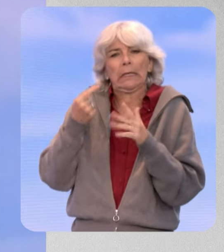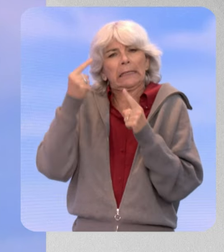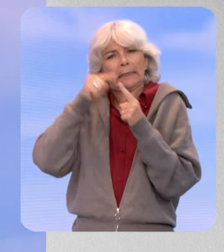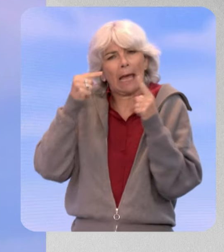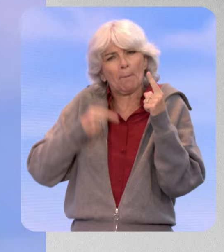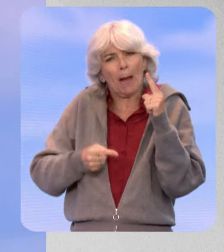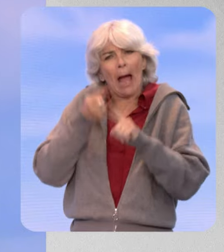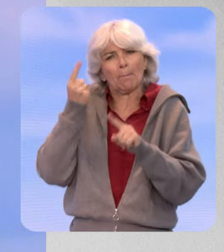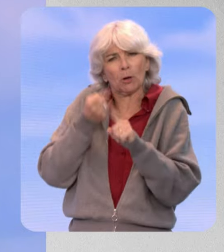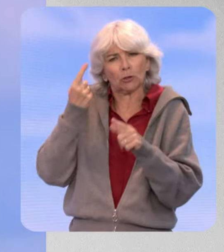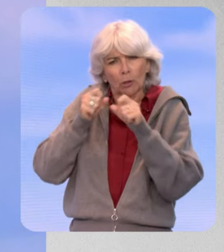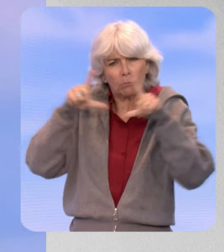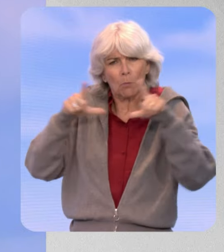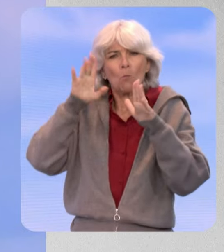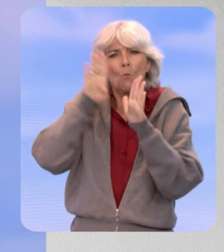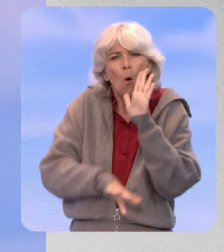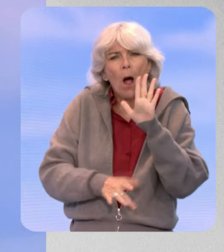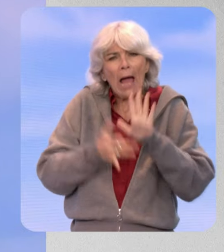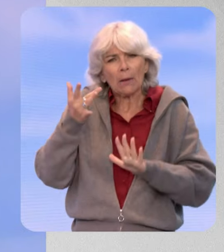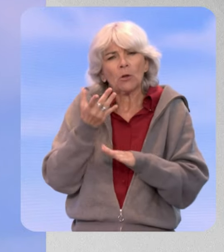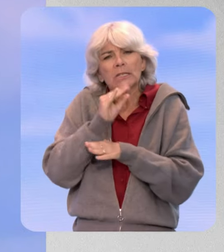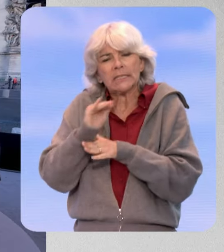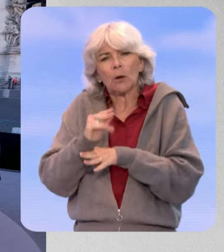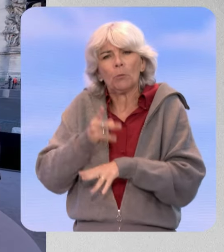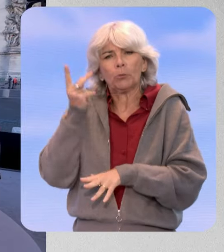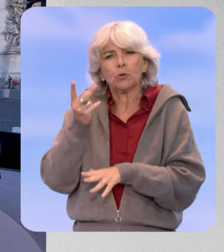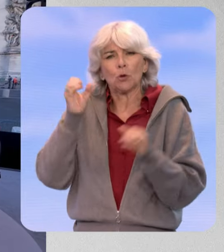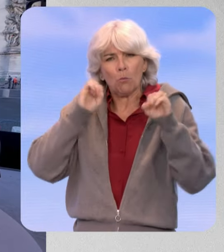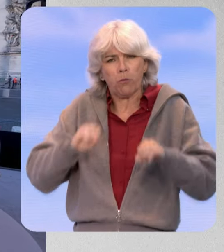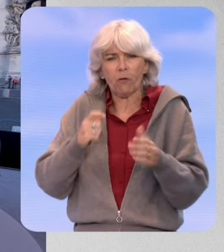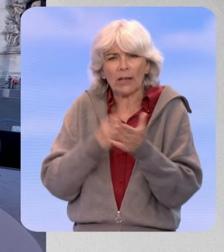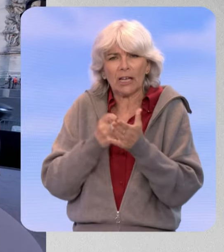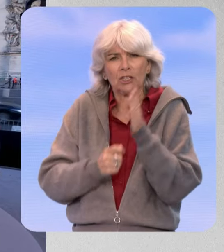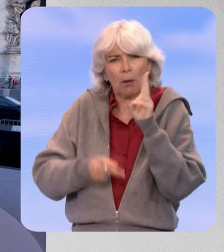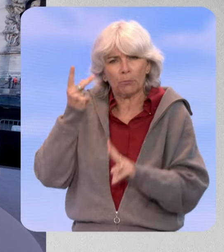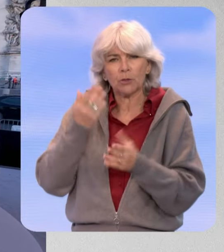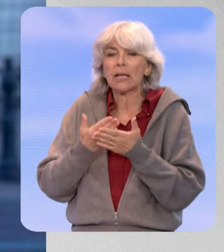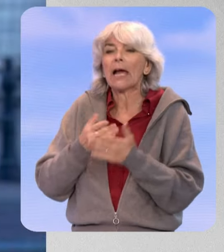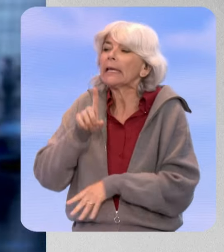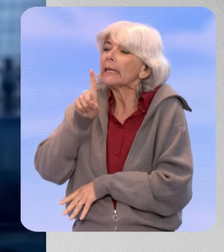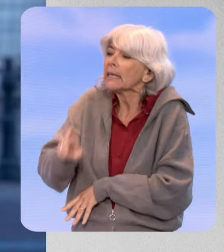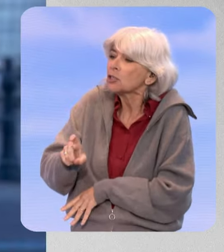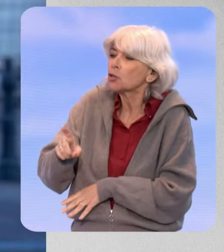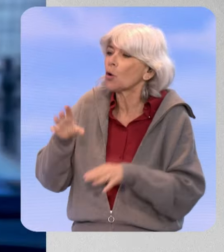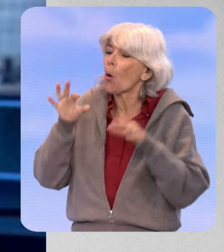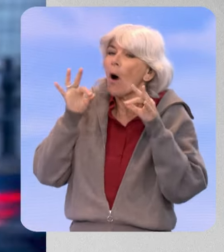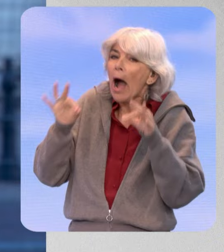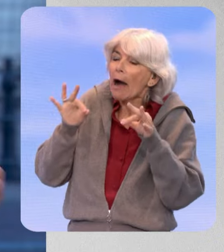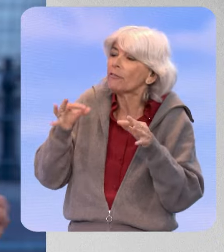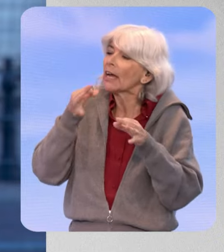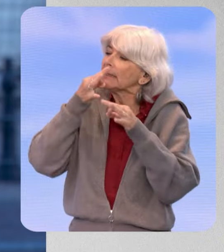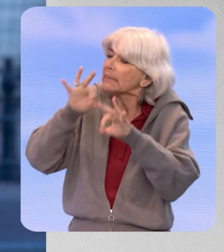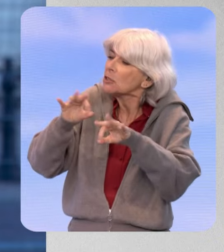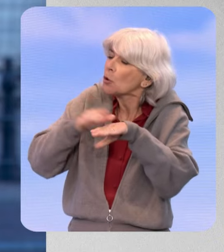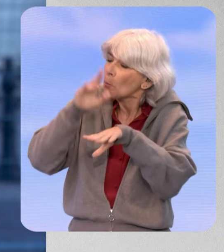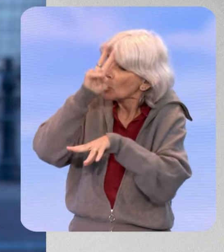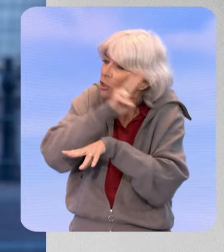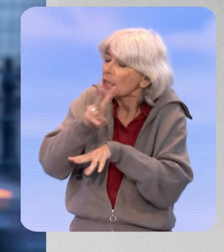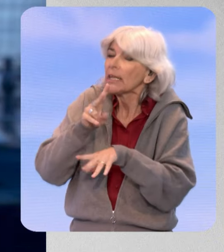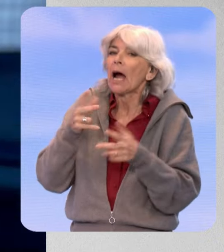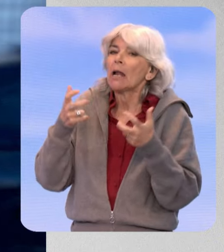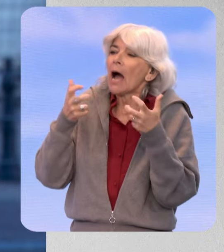sont importants. Moins d'immigration, plus de sécurité, et donc, plus de pouvoir d'achat. Par rapport à la question que je vous ai posée, si dans le discours de Michel